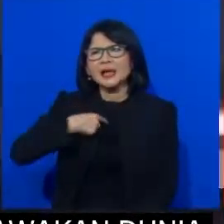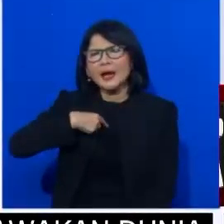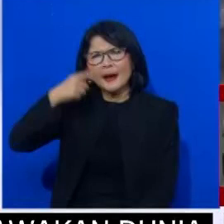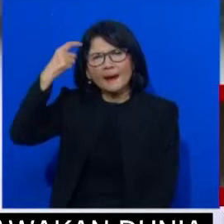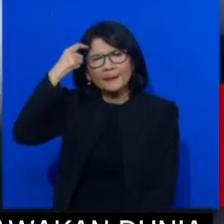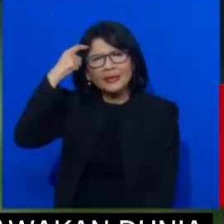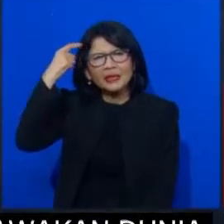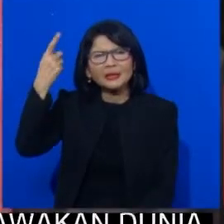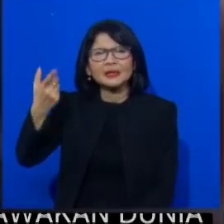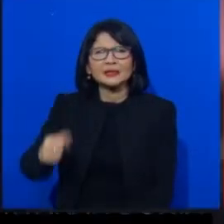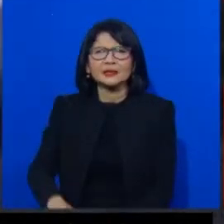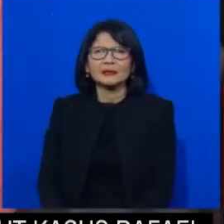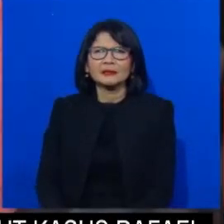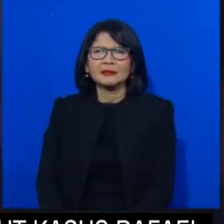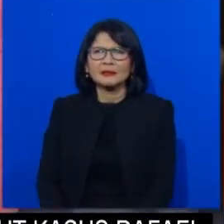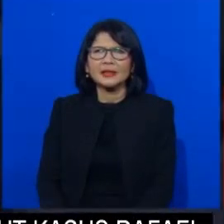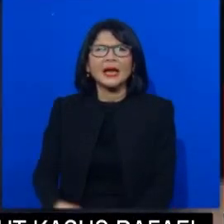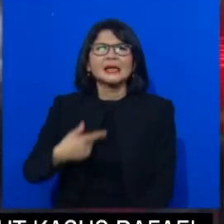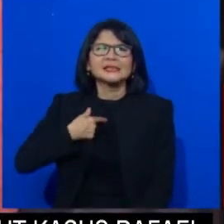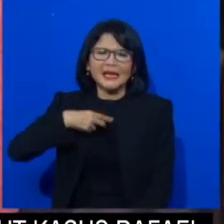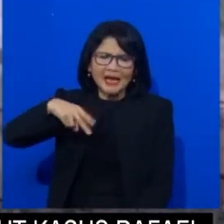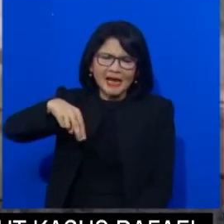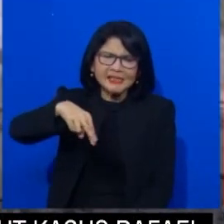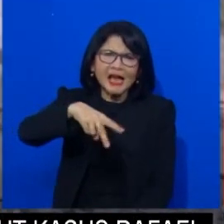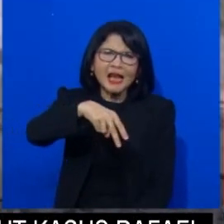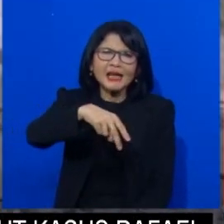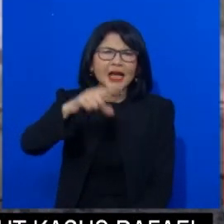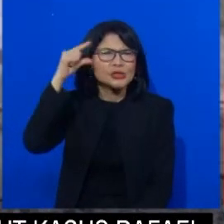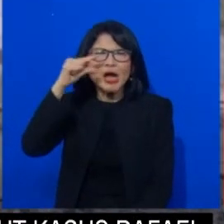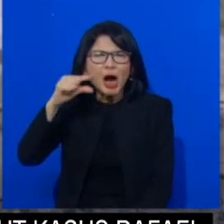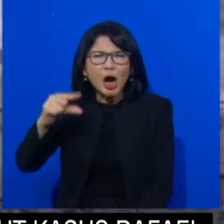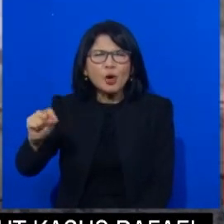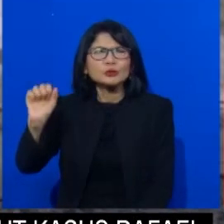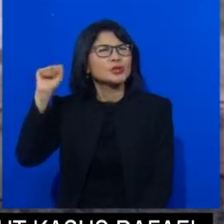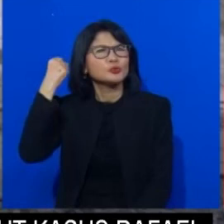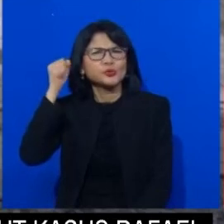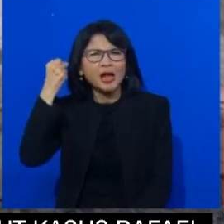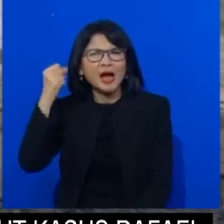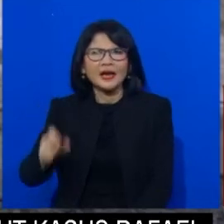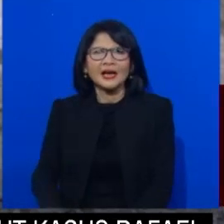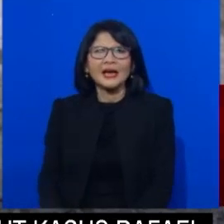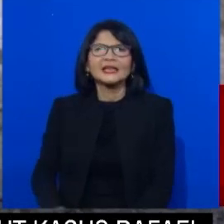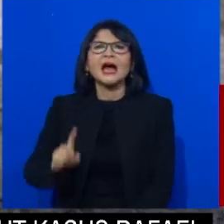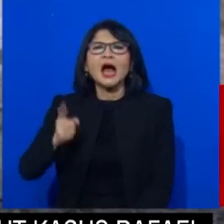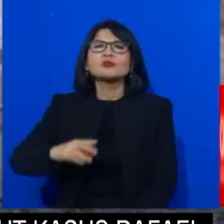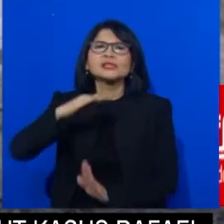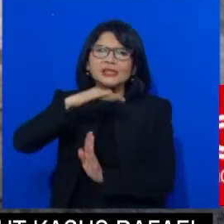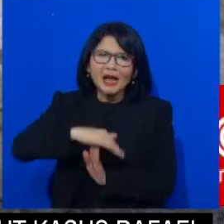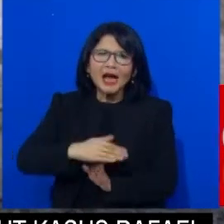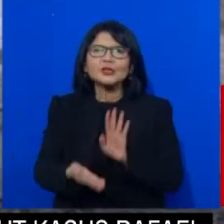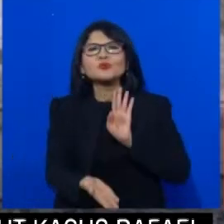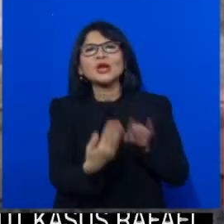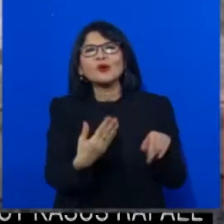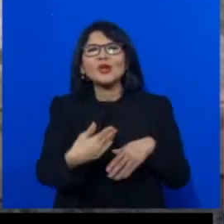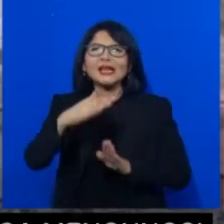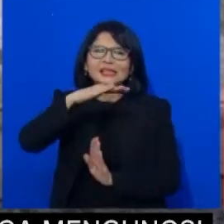jalan juga dikatakan udah gak bisa jauh deh jalan juga, iya. Kadang-kadang sering istirahat, udah berapa kali istirahat